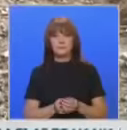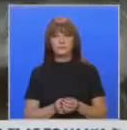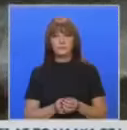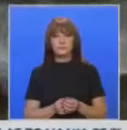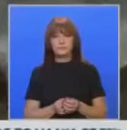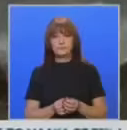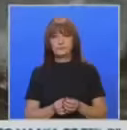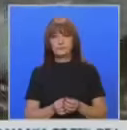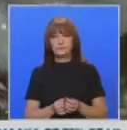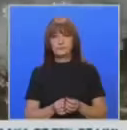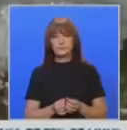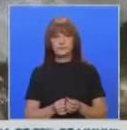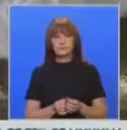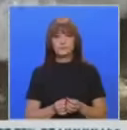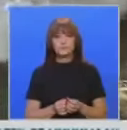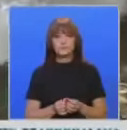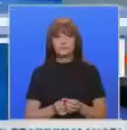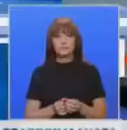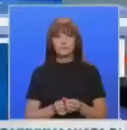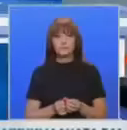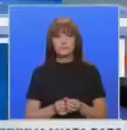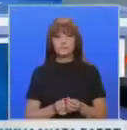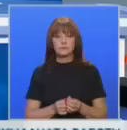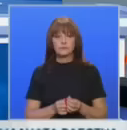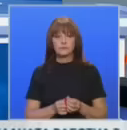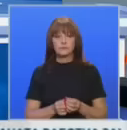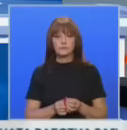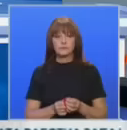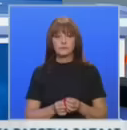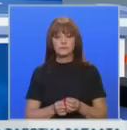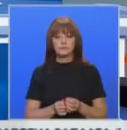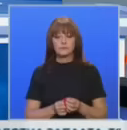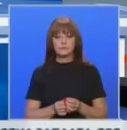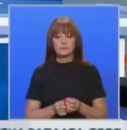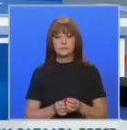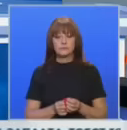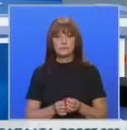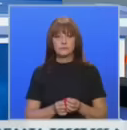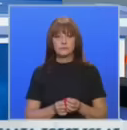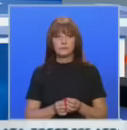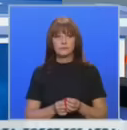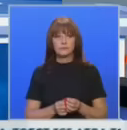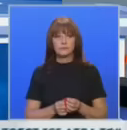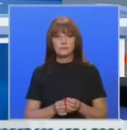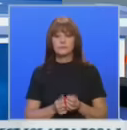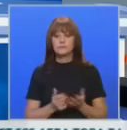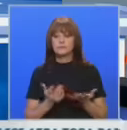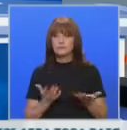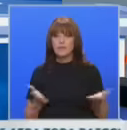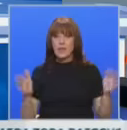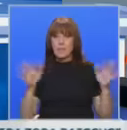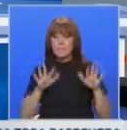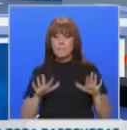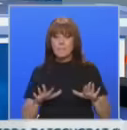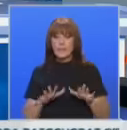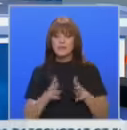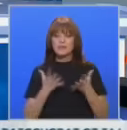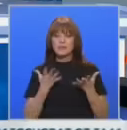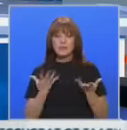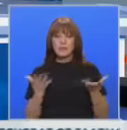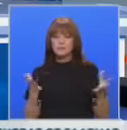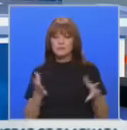Ръп. Тръбите, които бедствието разкри на плажовете